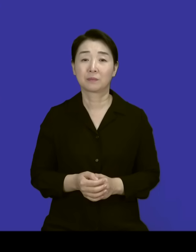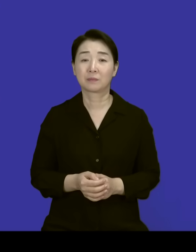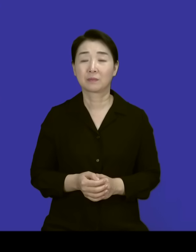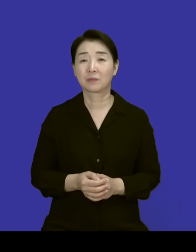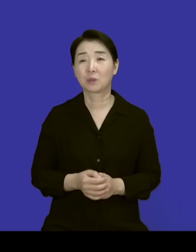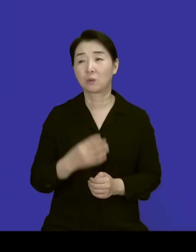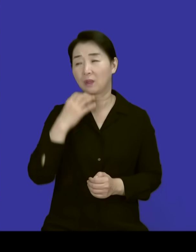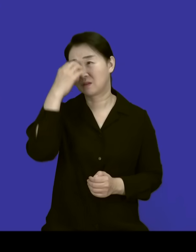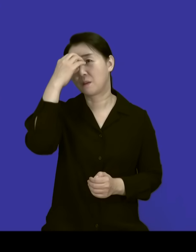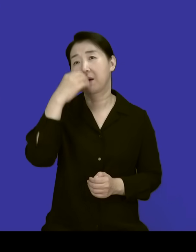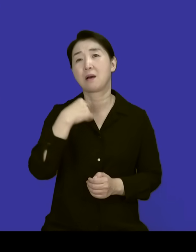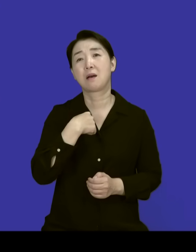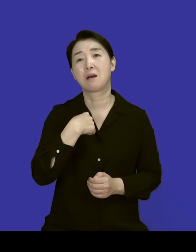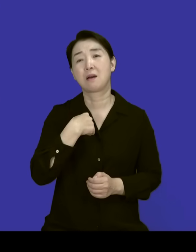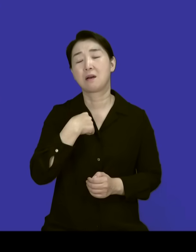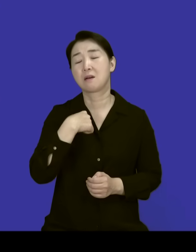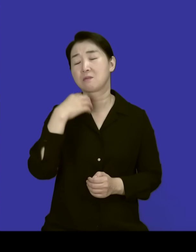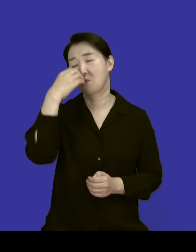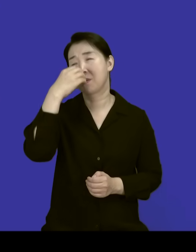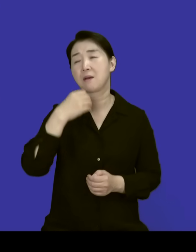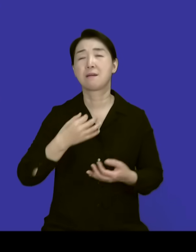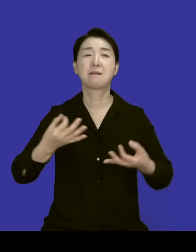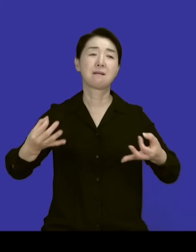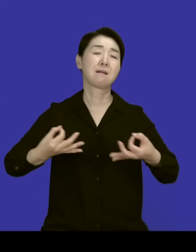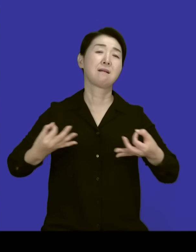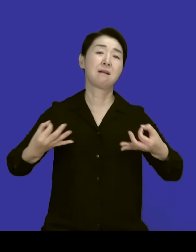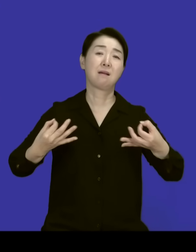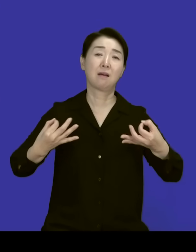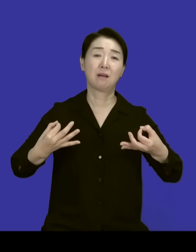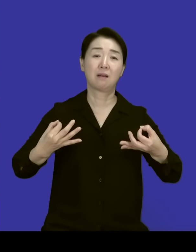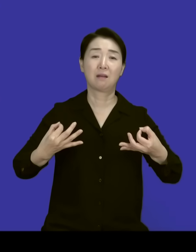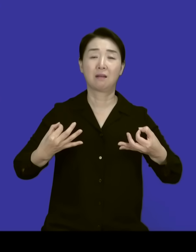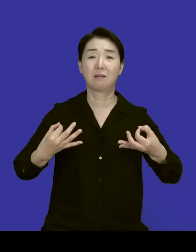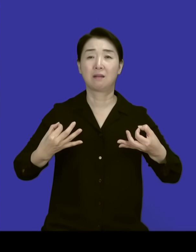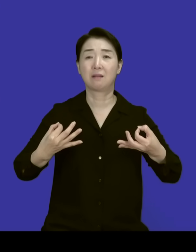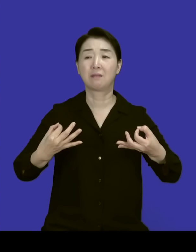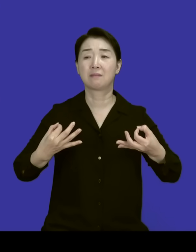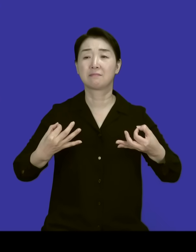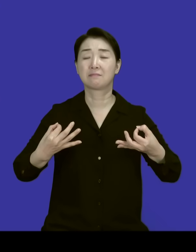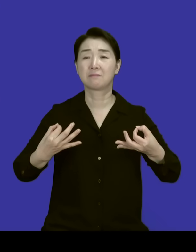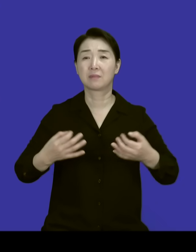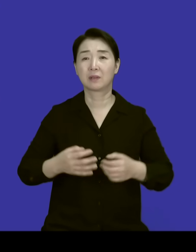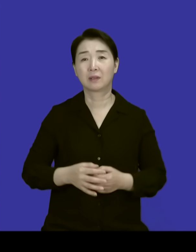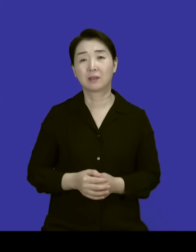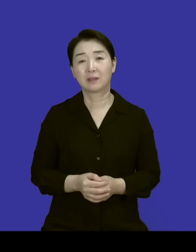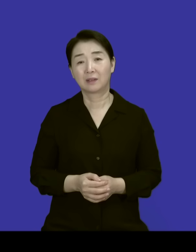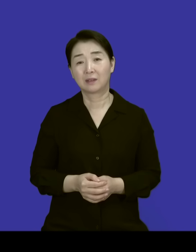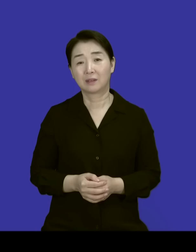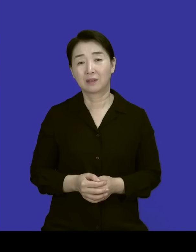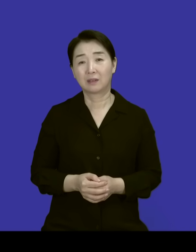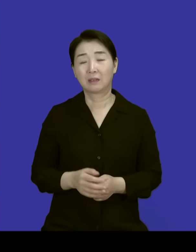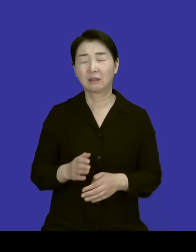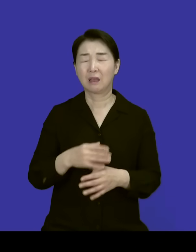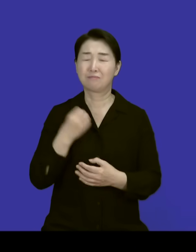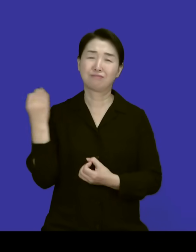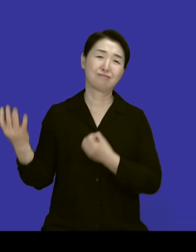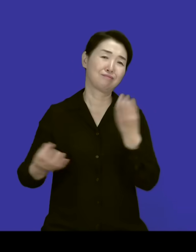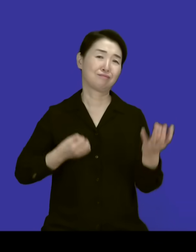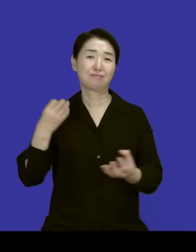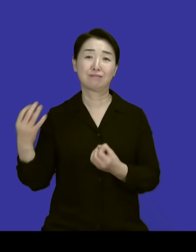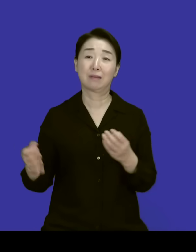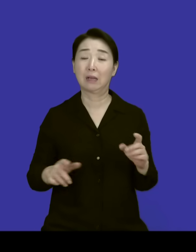자만한 거, 예. 교만한 거, 거만한 거, 네. 모든 나의 방탕한 생활,